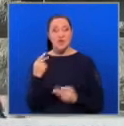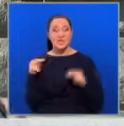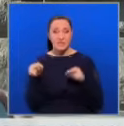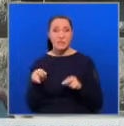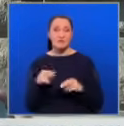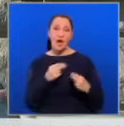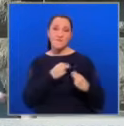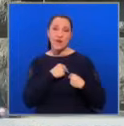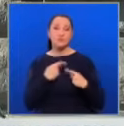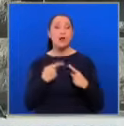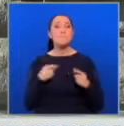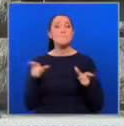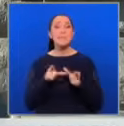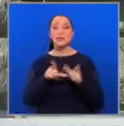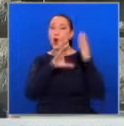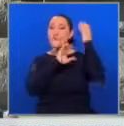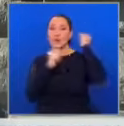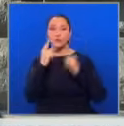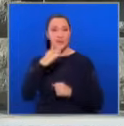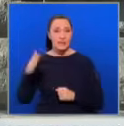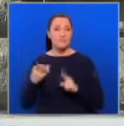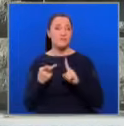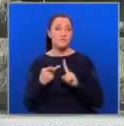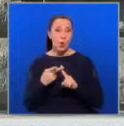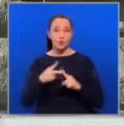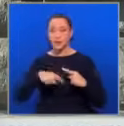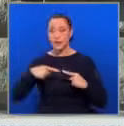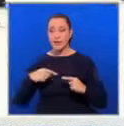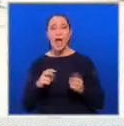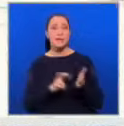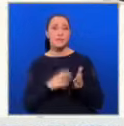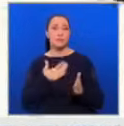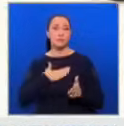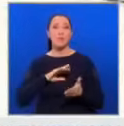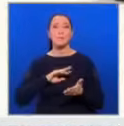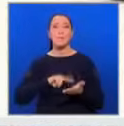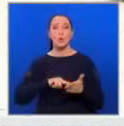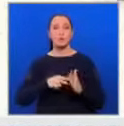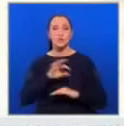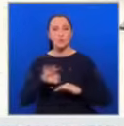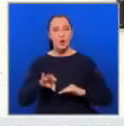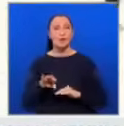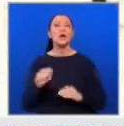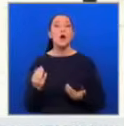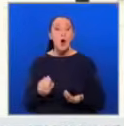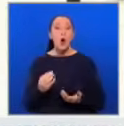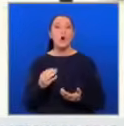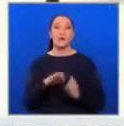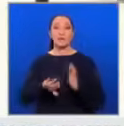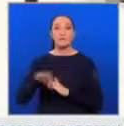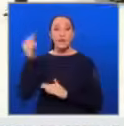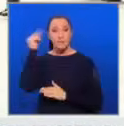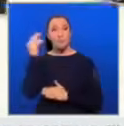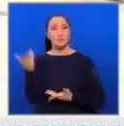вярност към митрофанова от една страна и втора да генерира някаква енергия за собствения му политически проект от левицата припомниха че още при дебатите са били